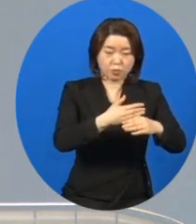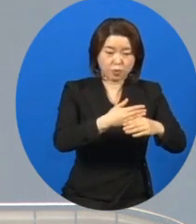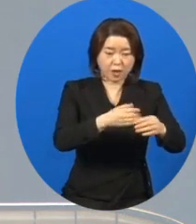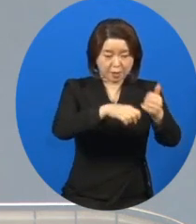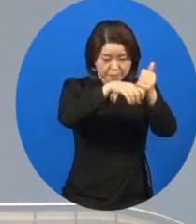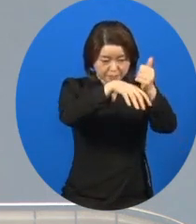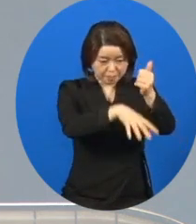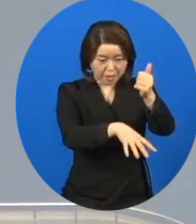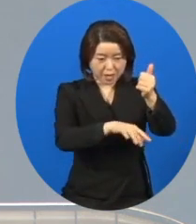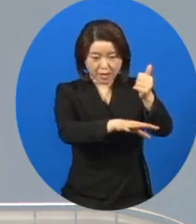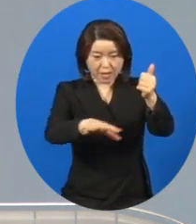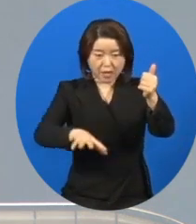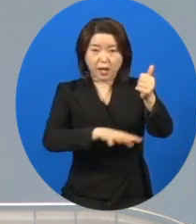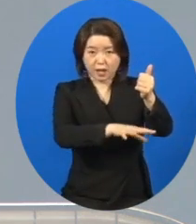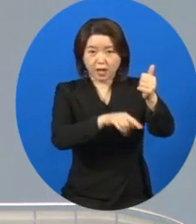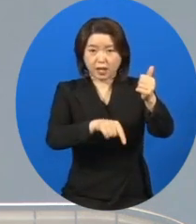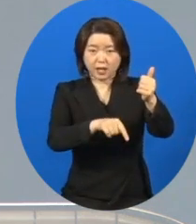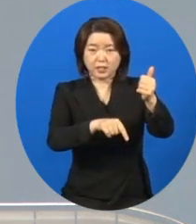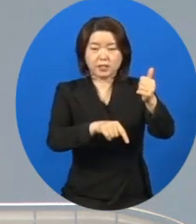조직인